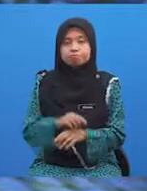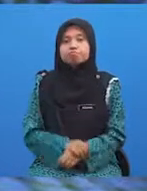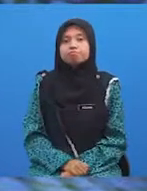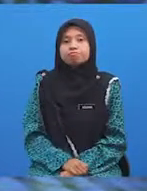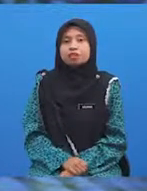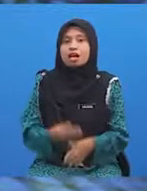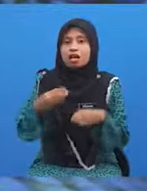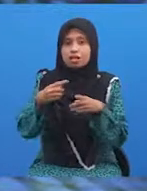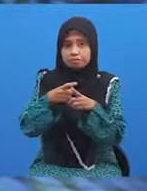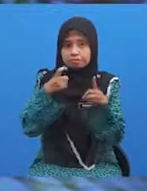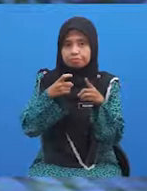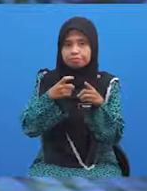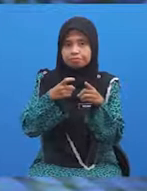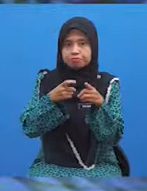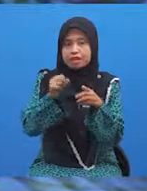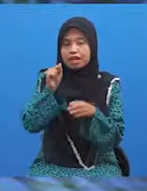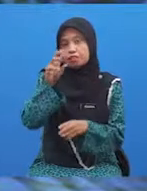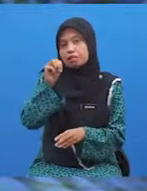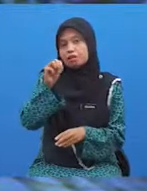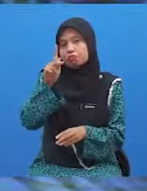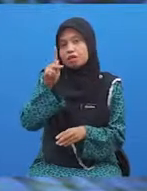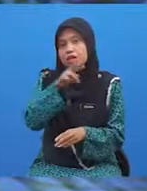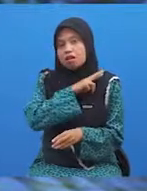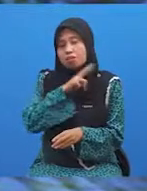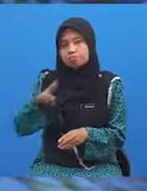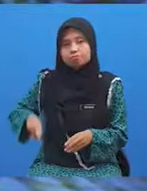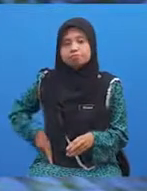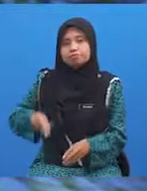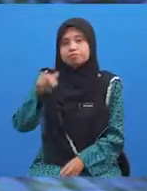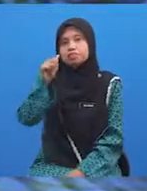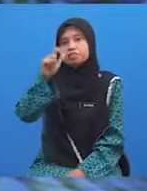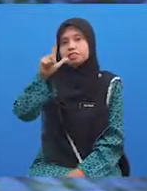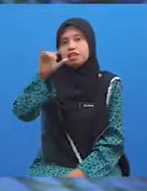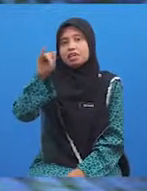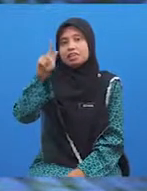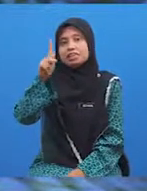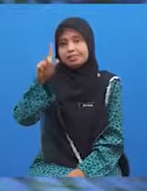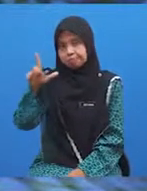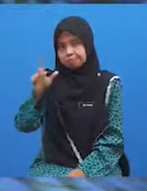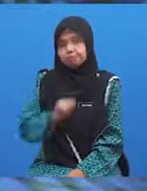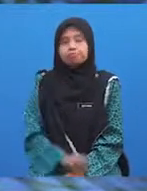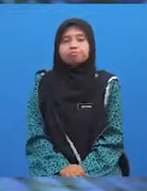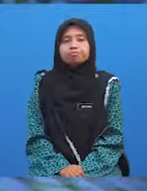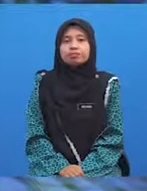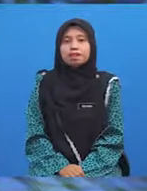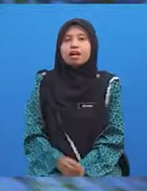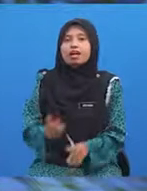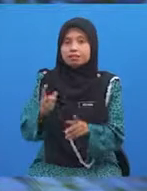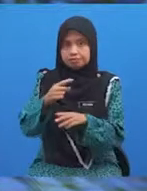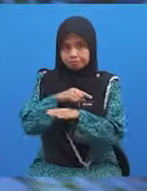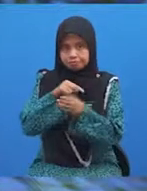Manaf dari Sekolah Menengah Kebangsaan Raja Ali, Kuala Lumpur. Kali